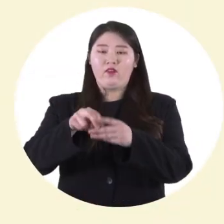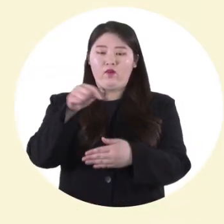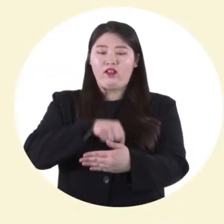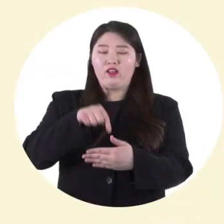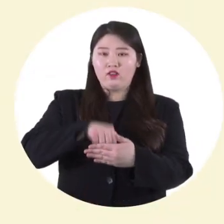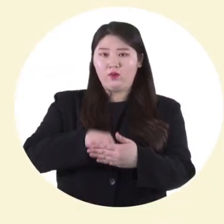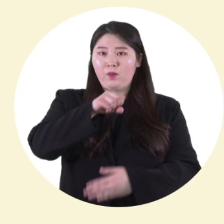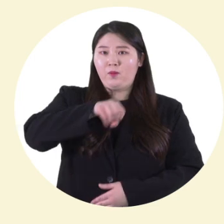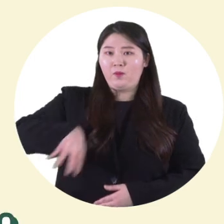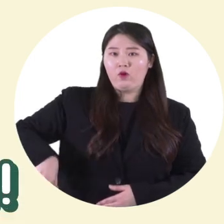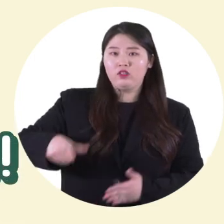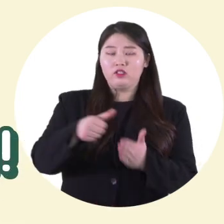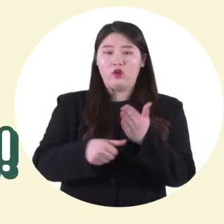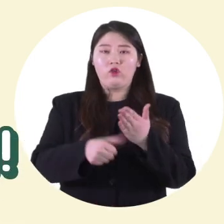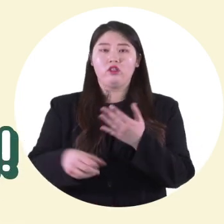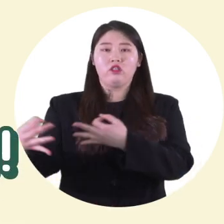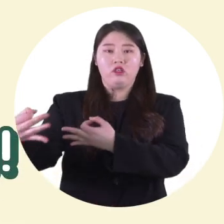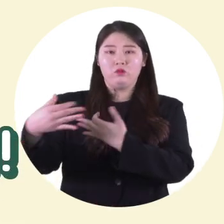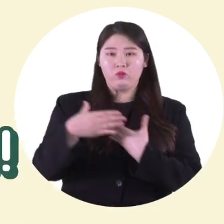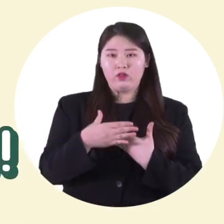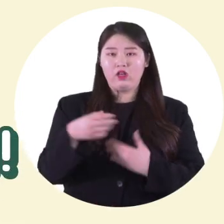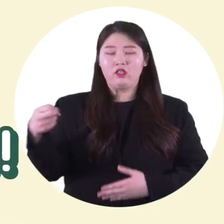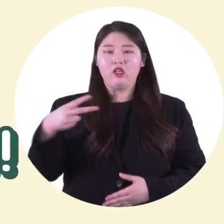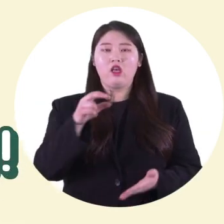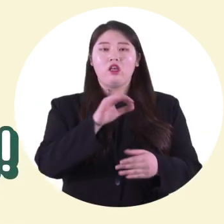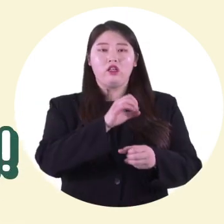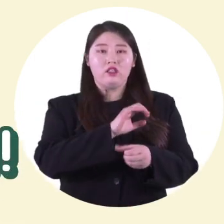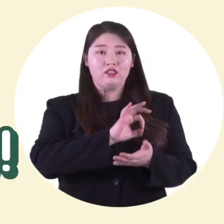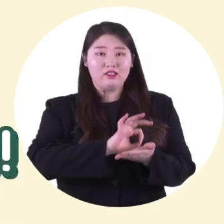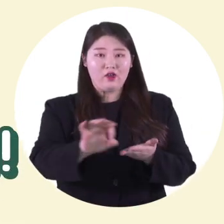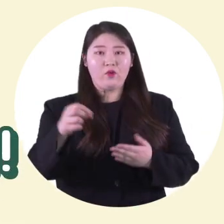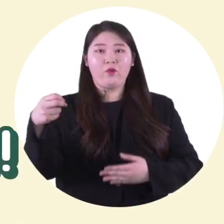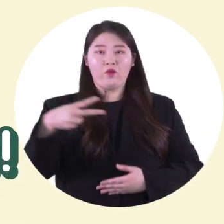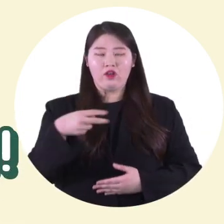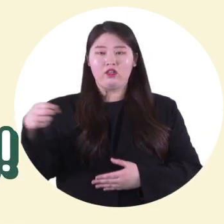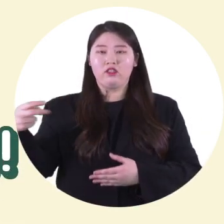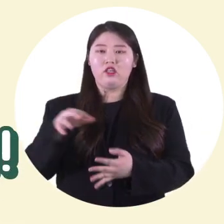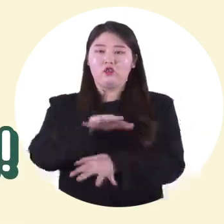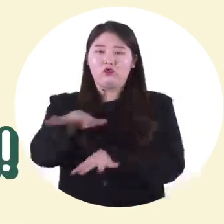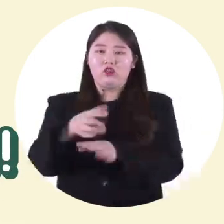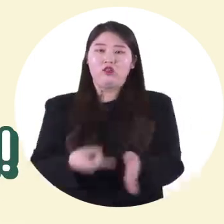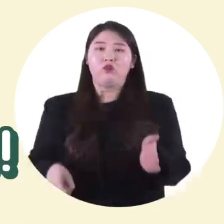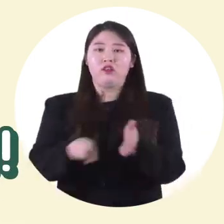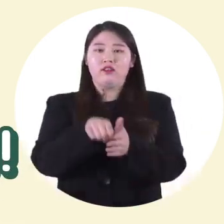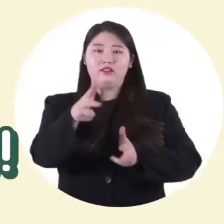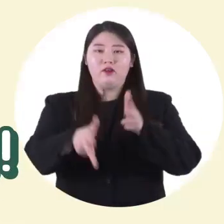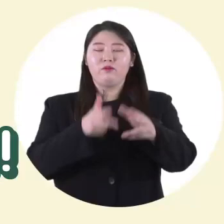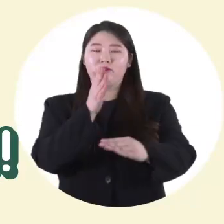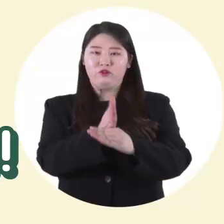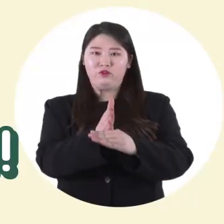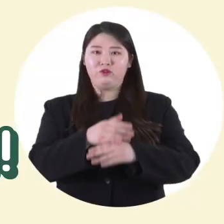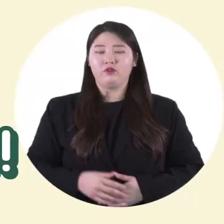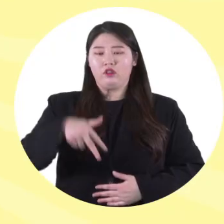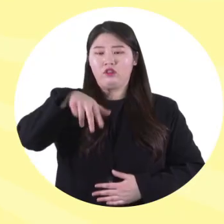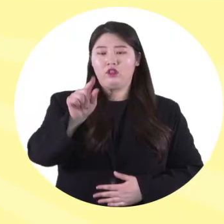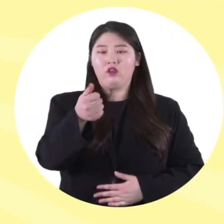지역자원센터에서는 버려지는 자원을 기부받아 재사용과 재순환을 위한 사업을 하고